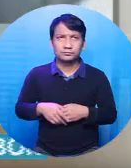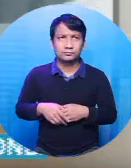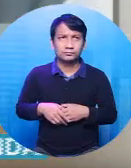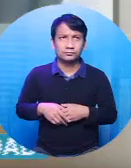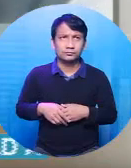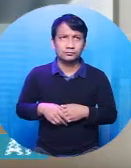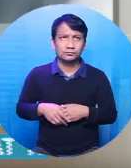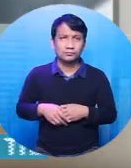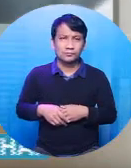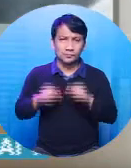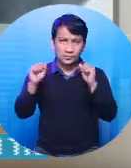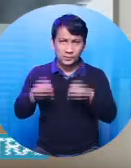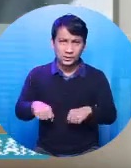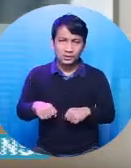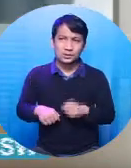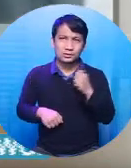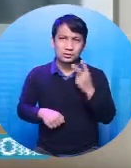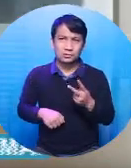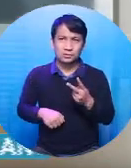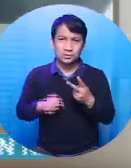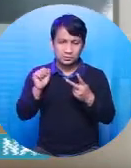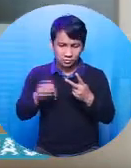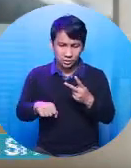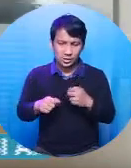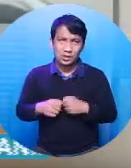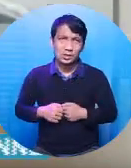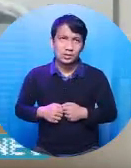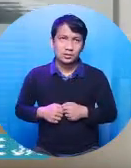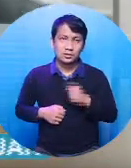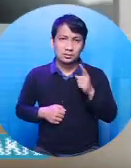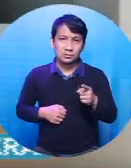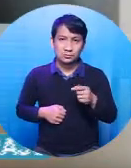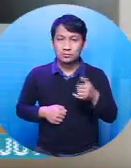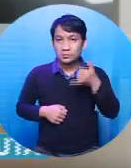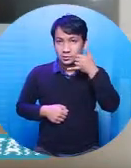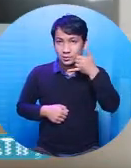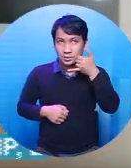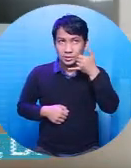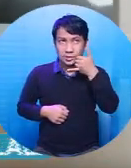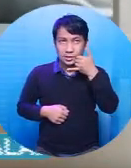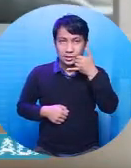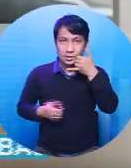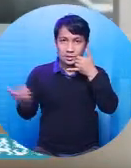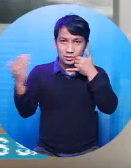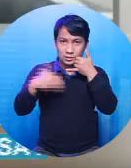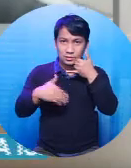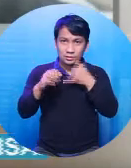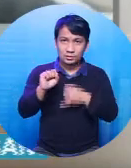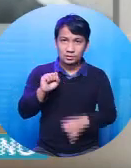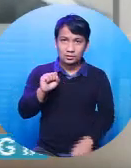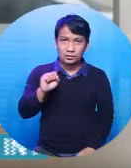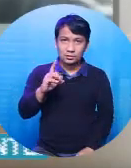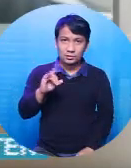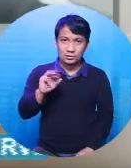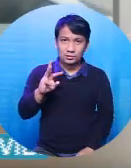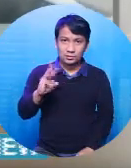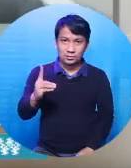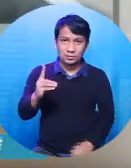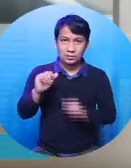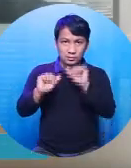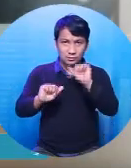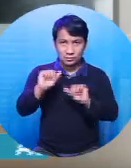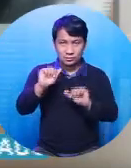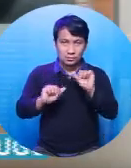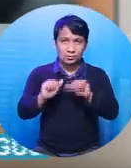Okay. Dalawang pwedeng mangyari dito. Una, tatawagan ko yung mga social worker para gawan kayo ng